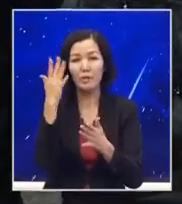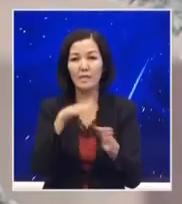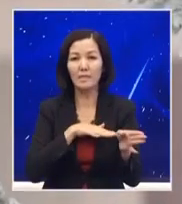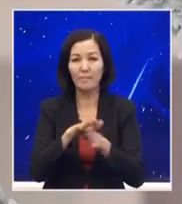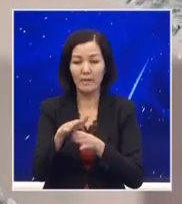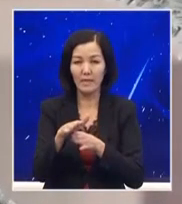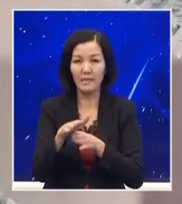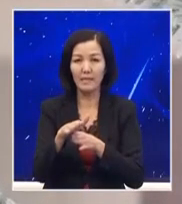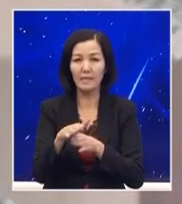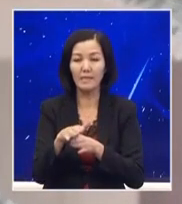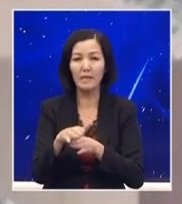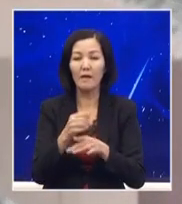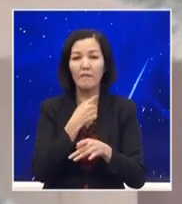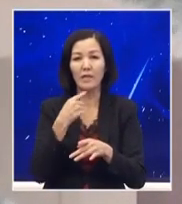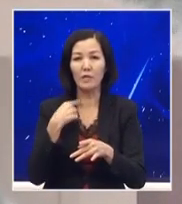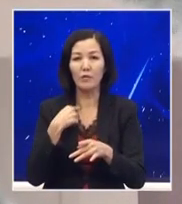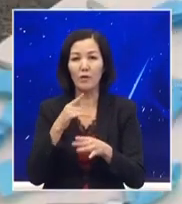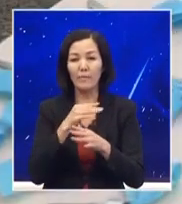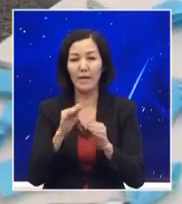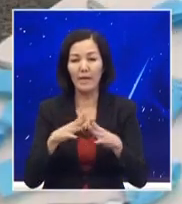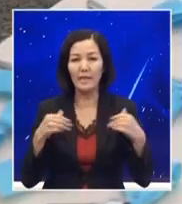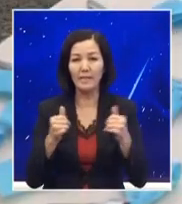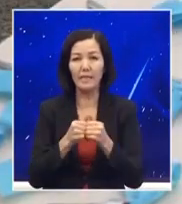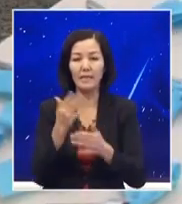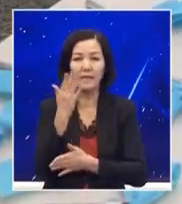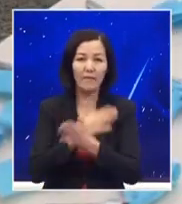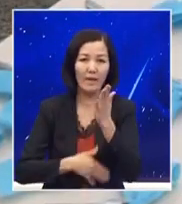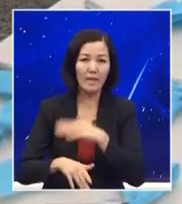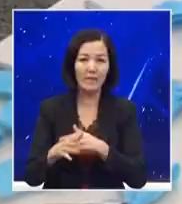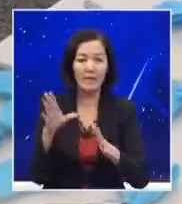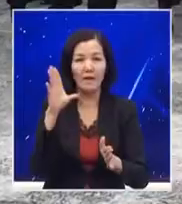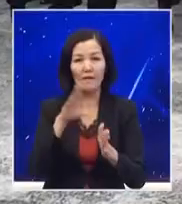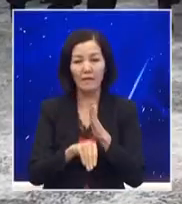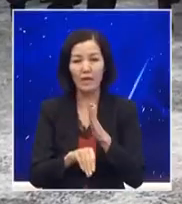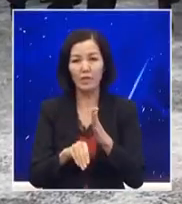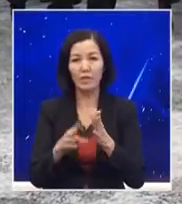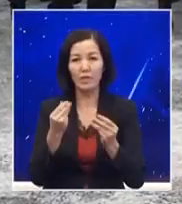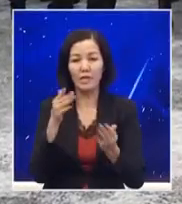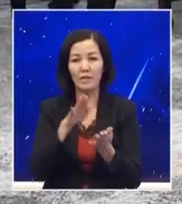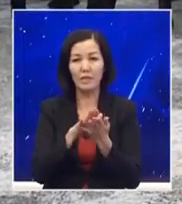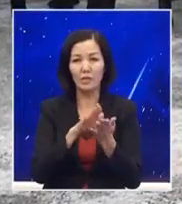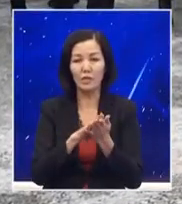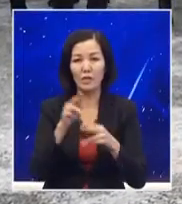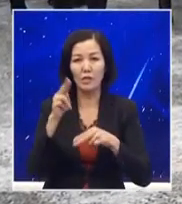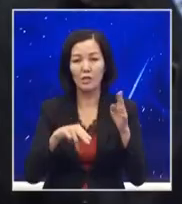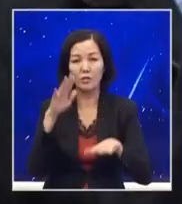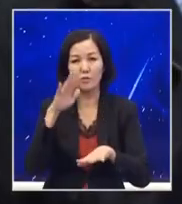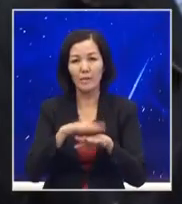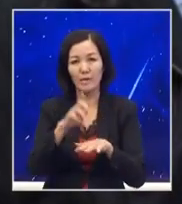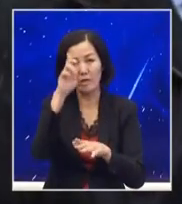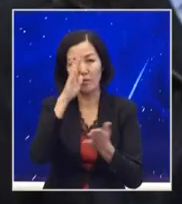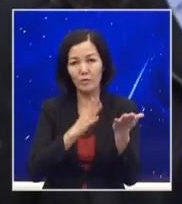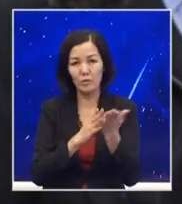квартир в областном центре получили многодетные, люди с инвалидностью, вкладчики жилстрой Сбербанка и госслужащие.